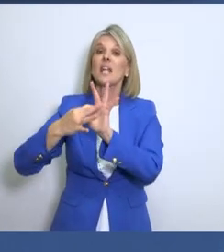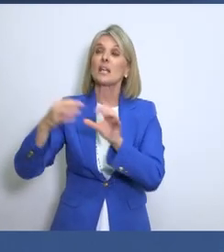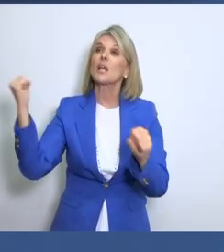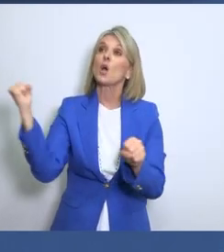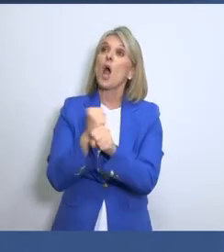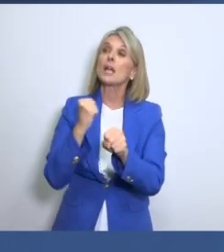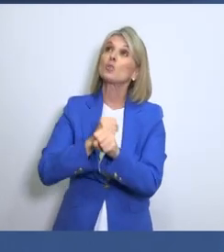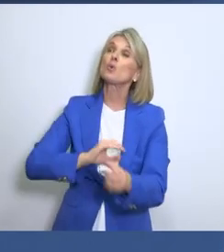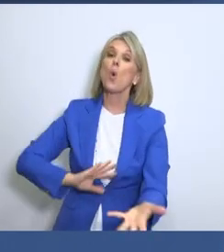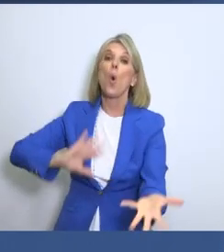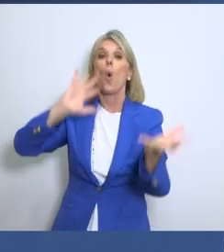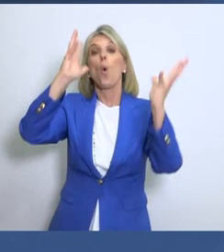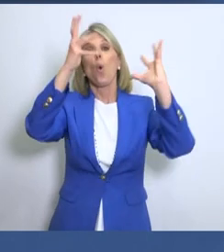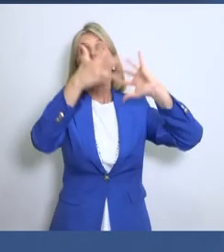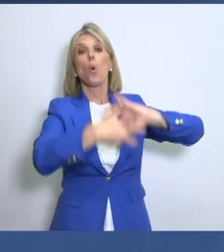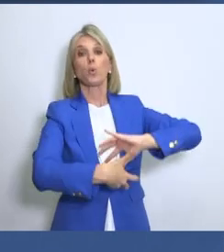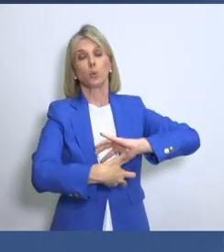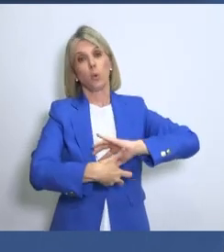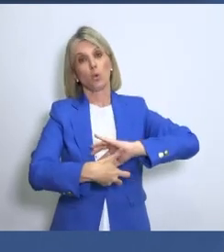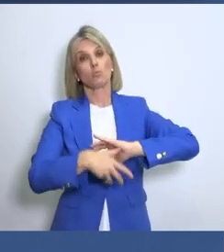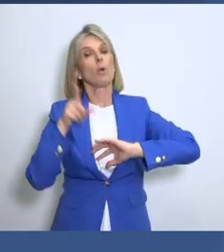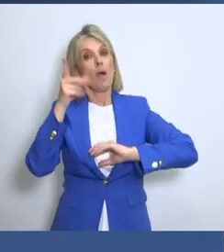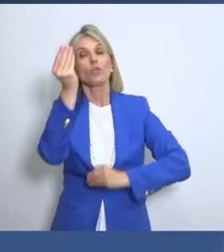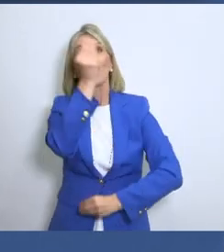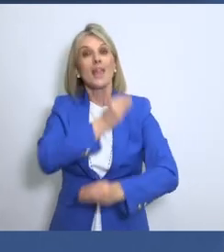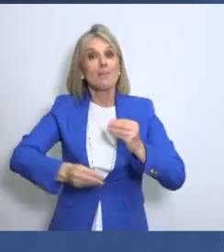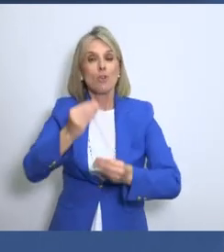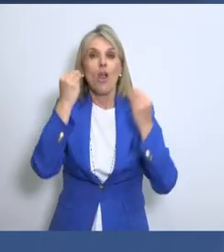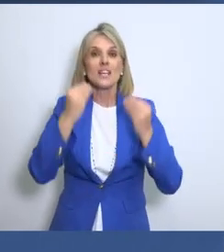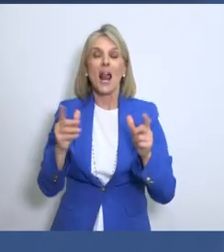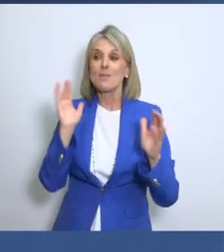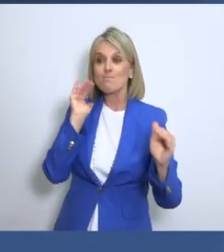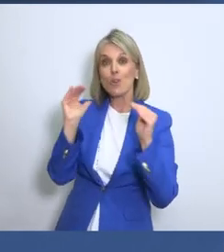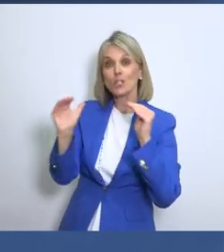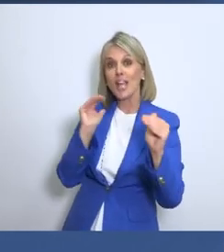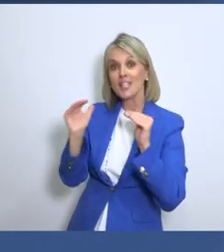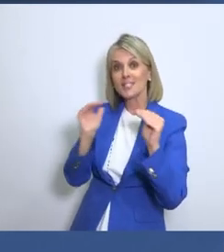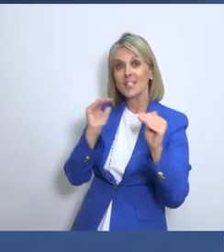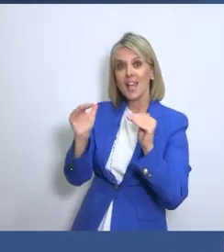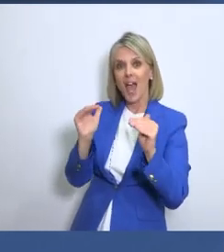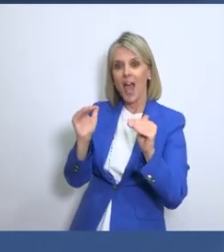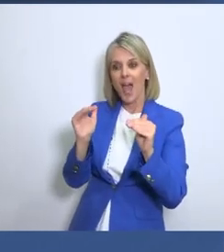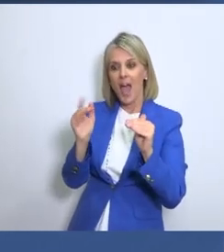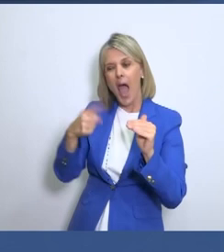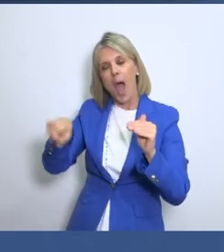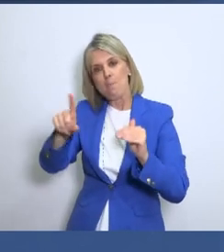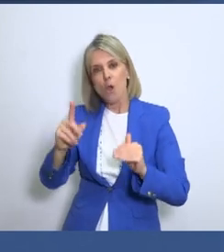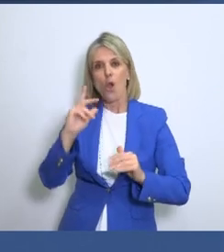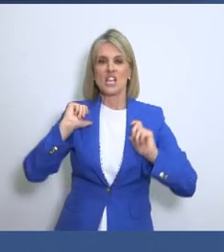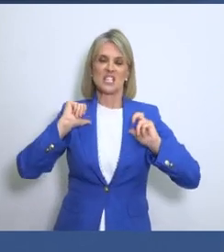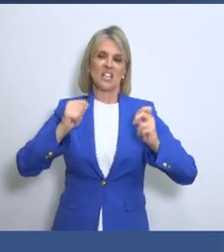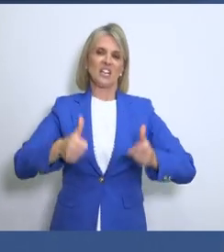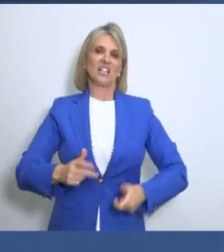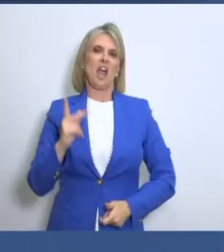κόσμων, όλου του κόσμου, είναι η καλύτερη ασπίδα απέναντι στους καπιταλιστές και